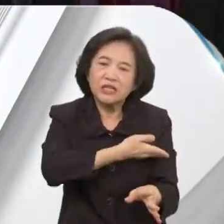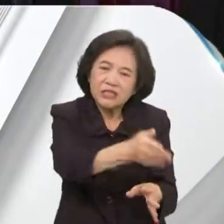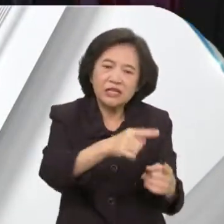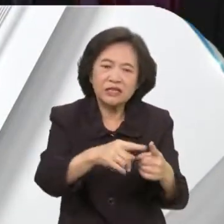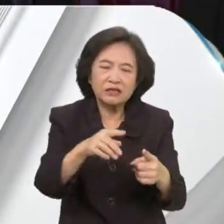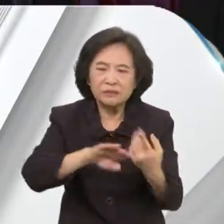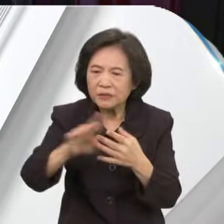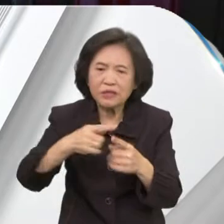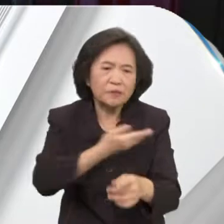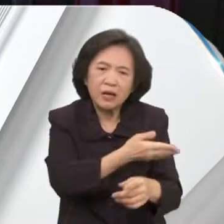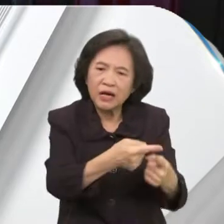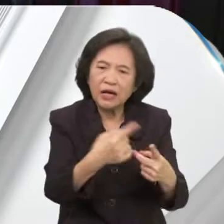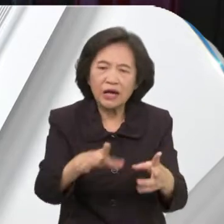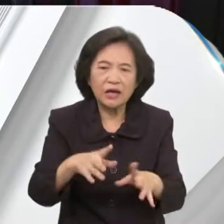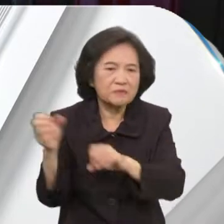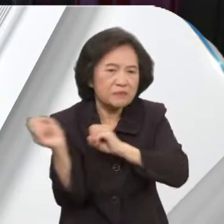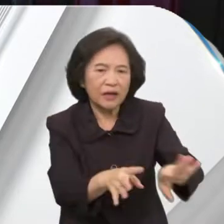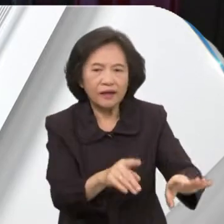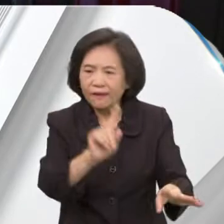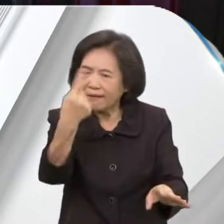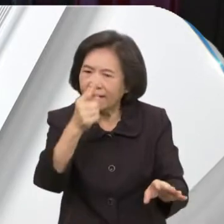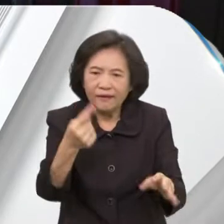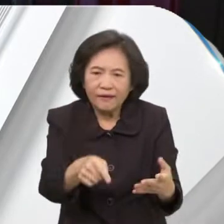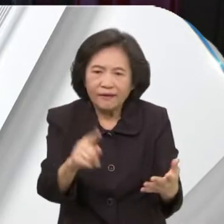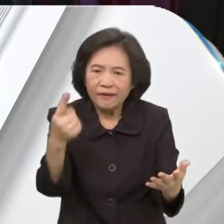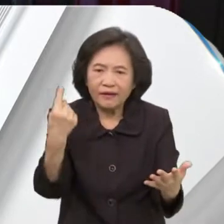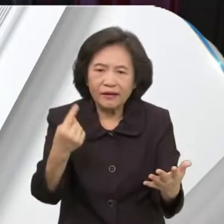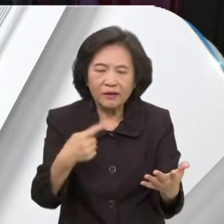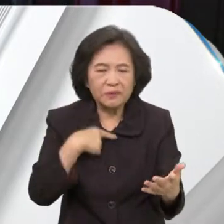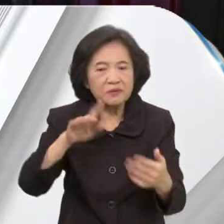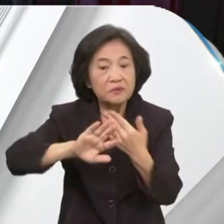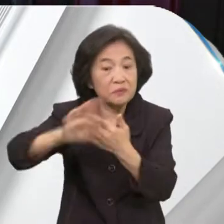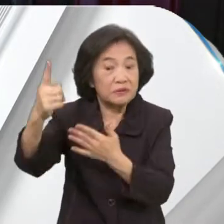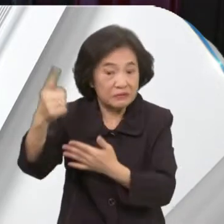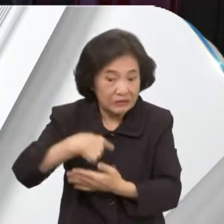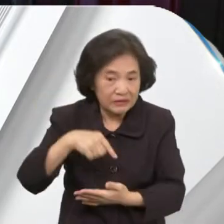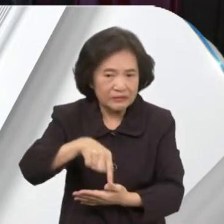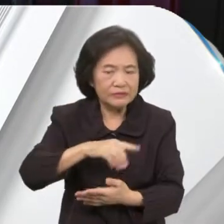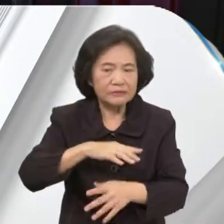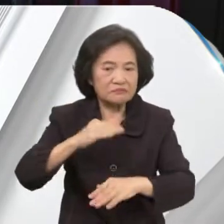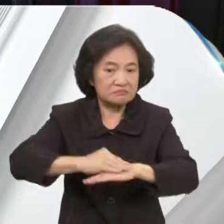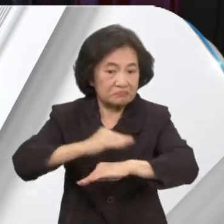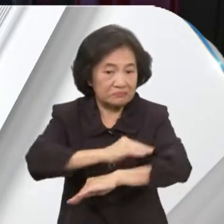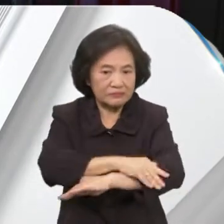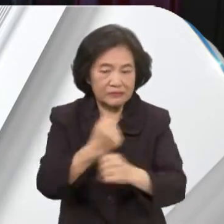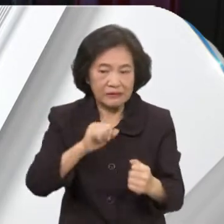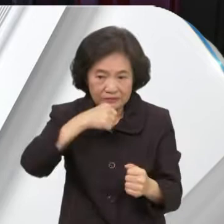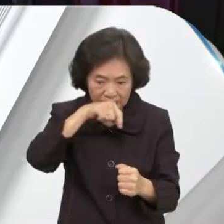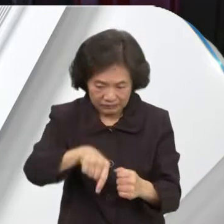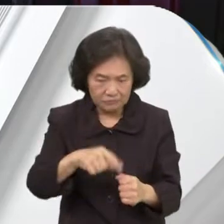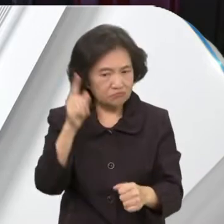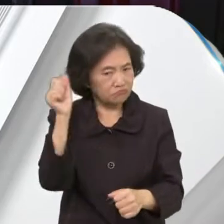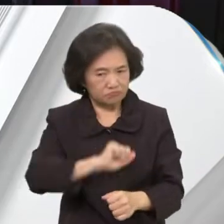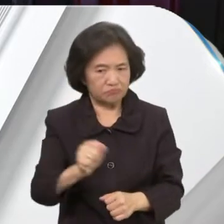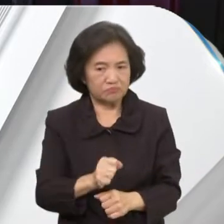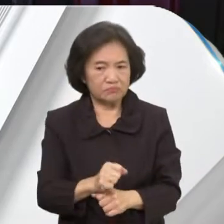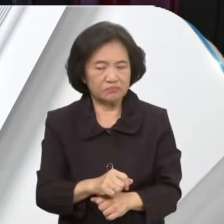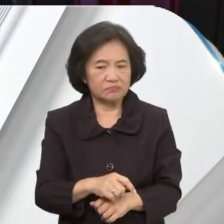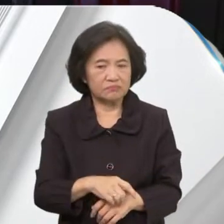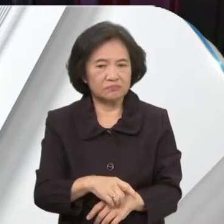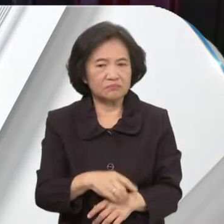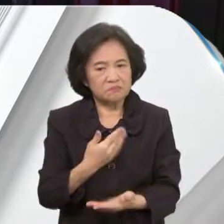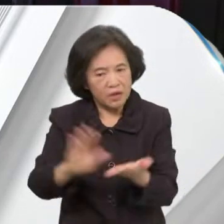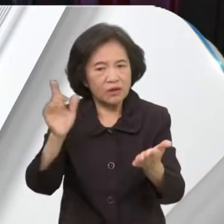养还是怎么样来的，我就觉得说，外来种的东西就是不应该出现在台湾的土地，就不应该让它出